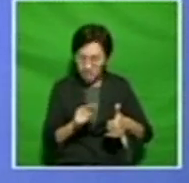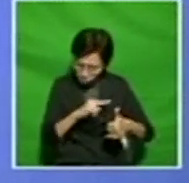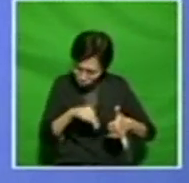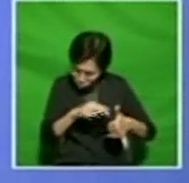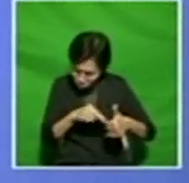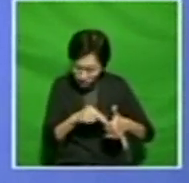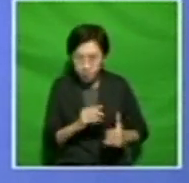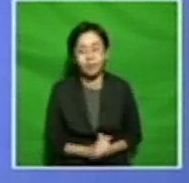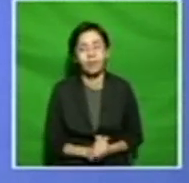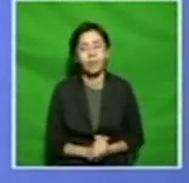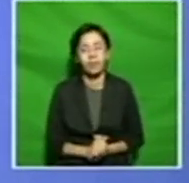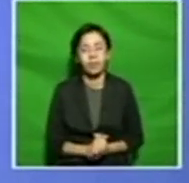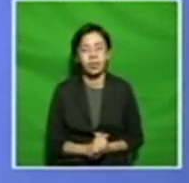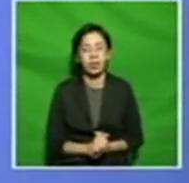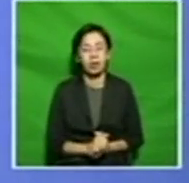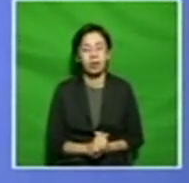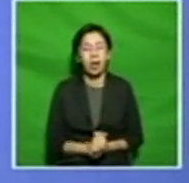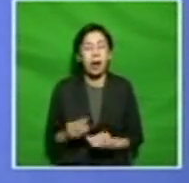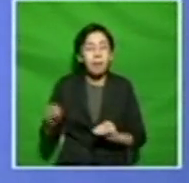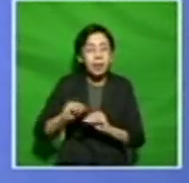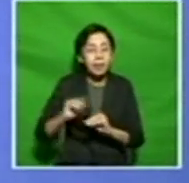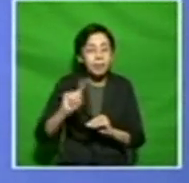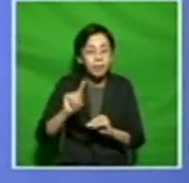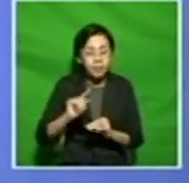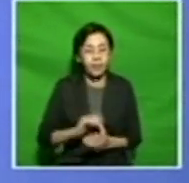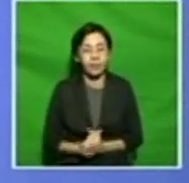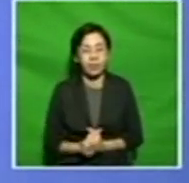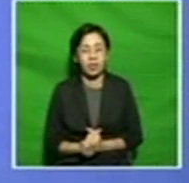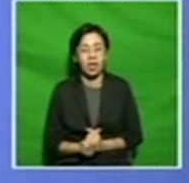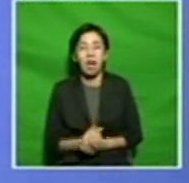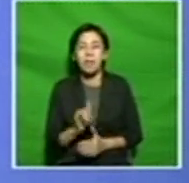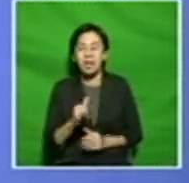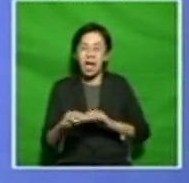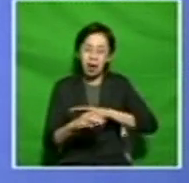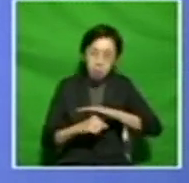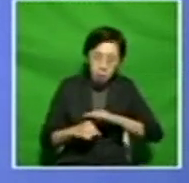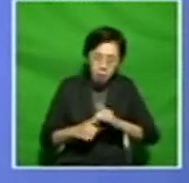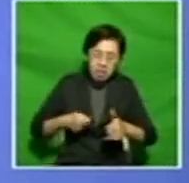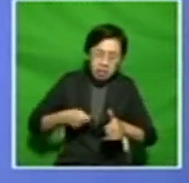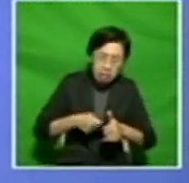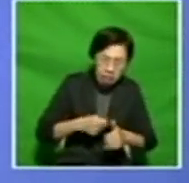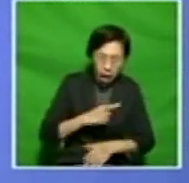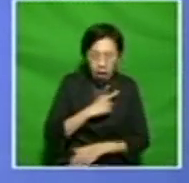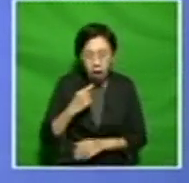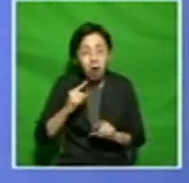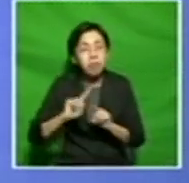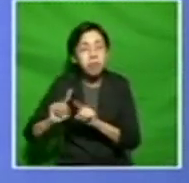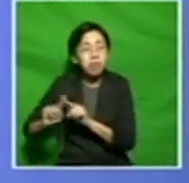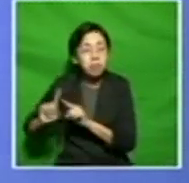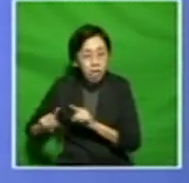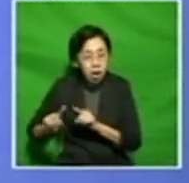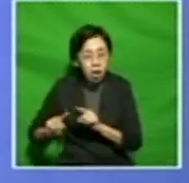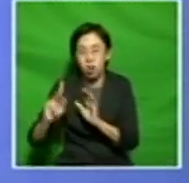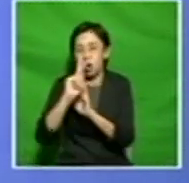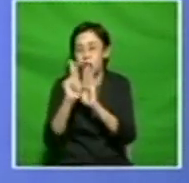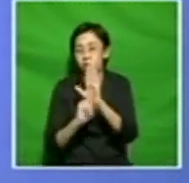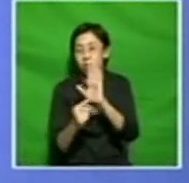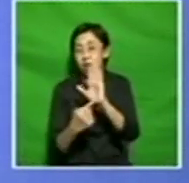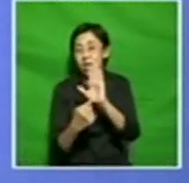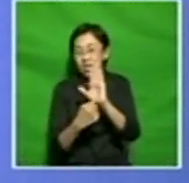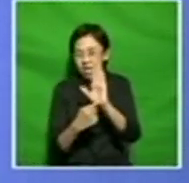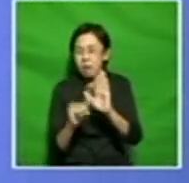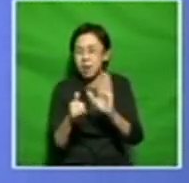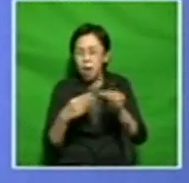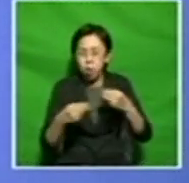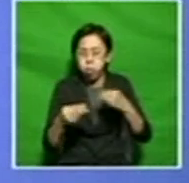ขึ้นแล้วก็ที่ต้องเพิ่มเข้ามาอีกอันหนึ่งนอกจากอาชญากรรมอย่างที่ท่านถามการใช้กฎหมายตามปกติที่อาจจะหย่อนย